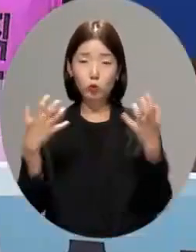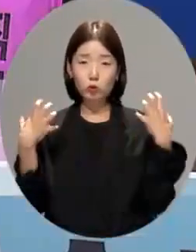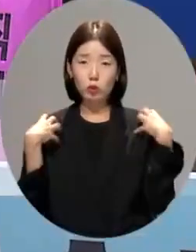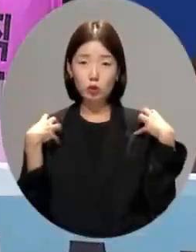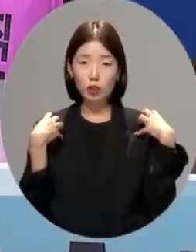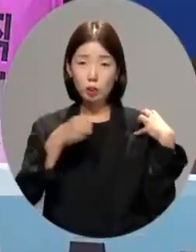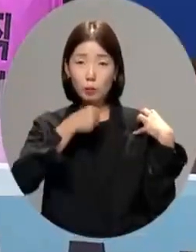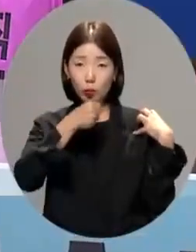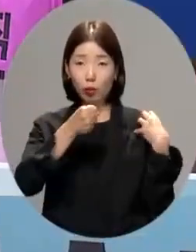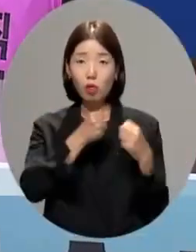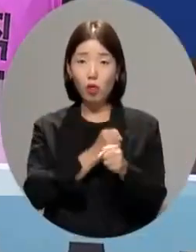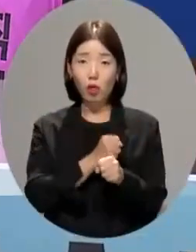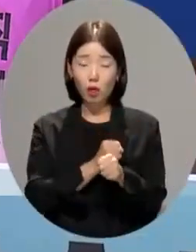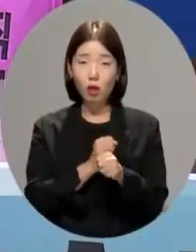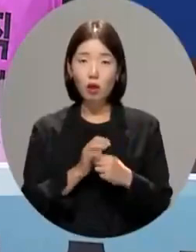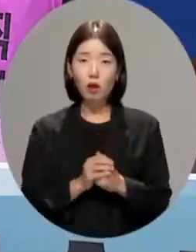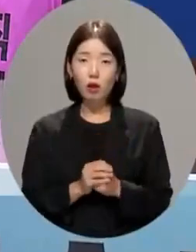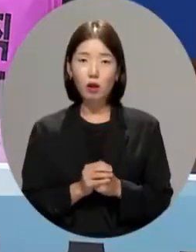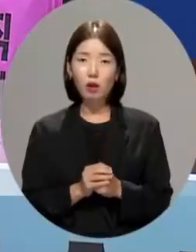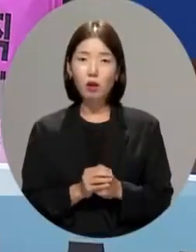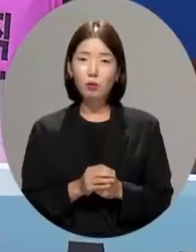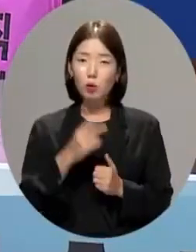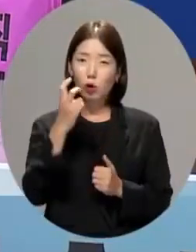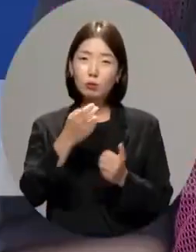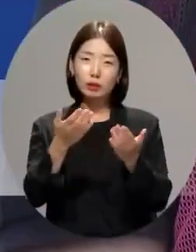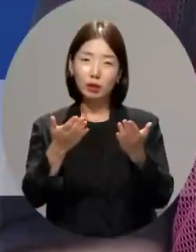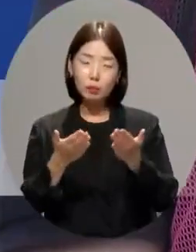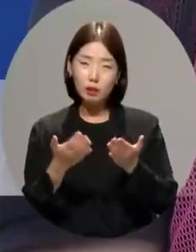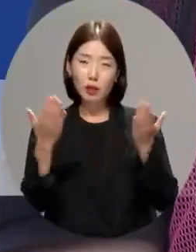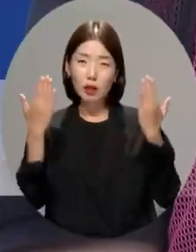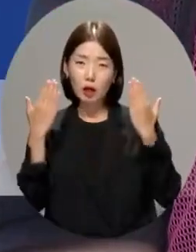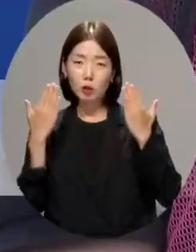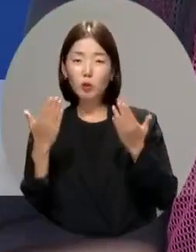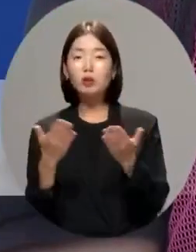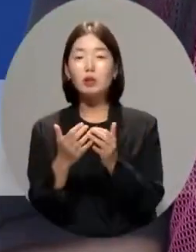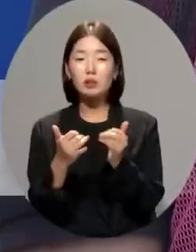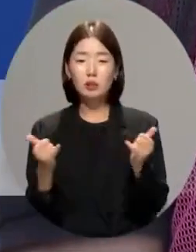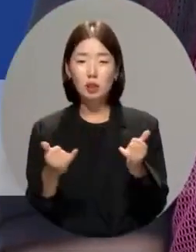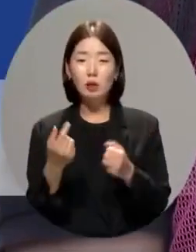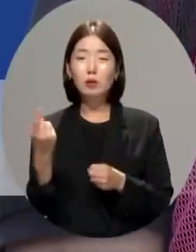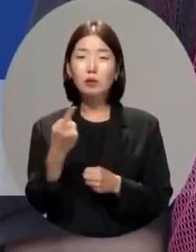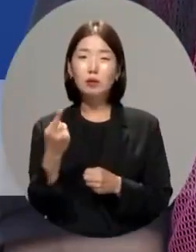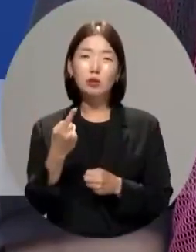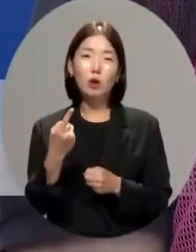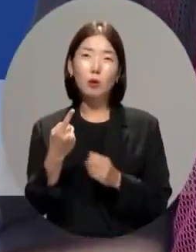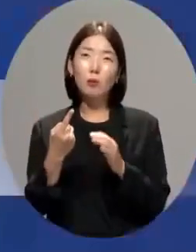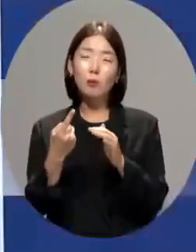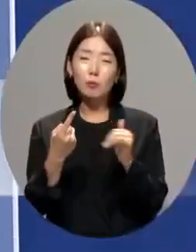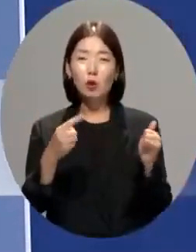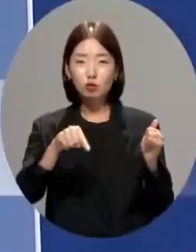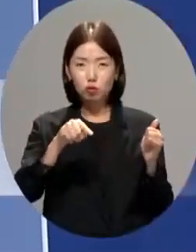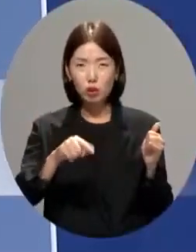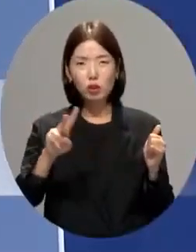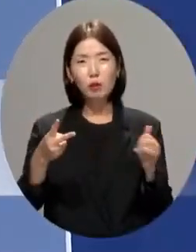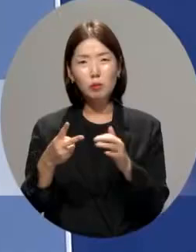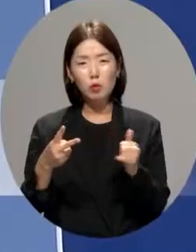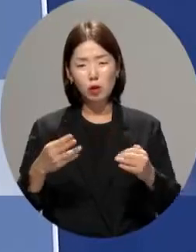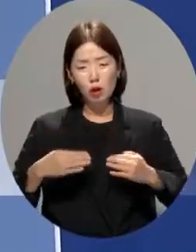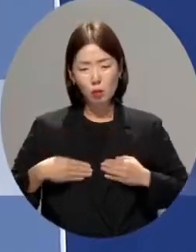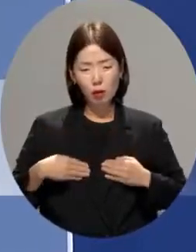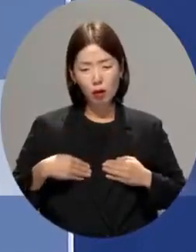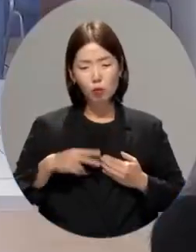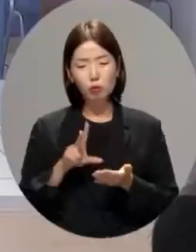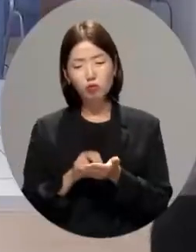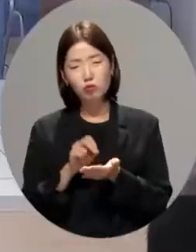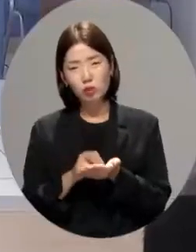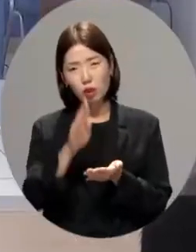도교육청에서 기자회견을 열고 폐암 검사를 받은 도내 학교 급식 노동자 1,100여 명 중 200명이 폐결정 등